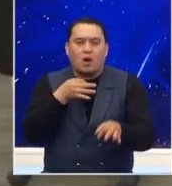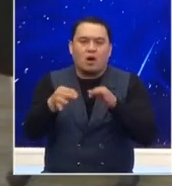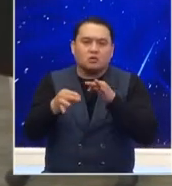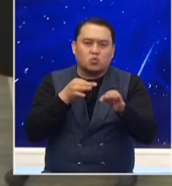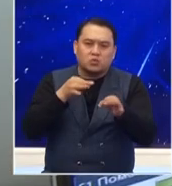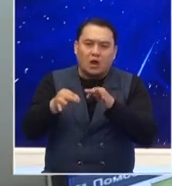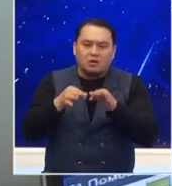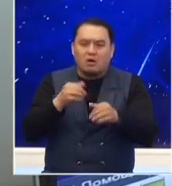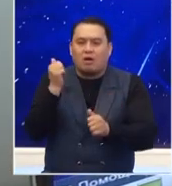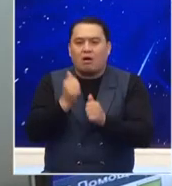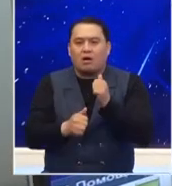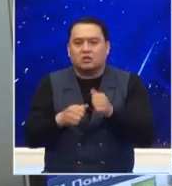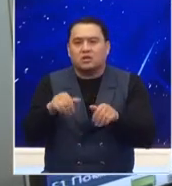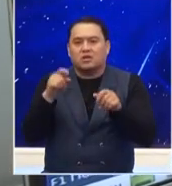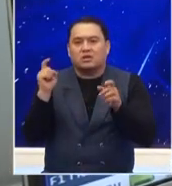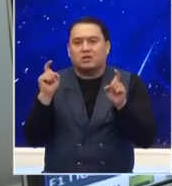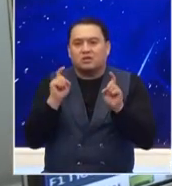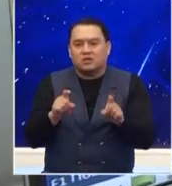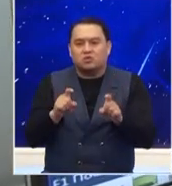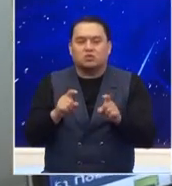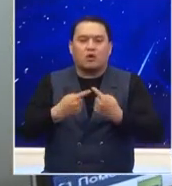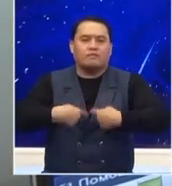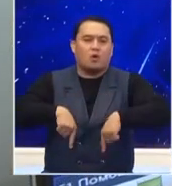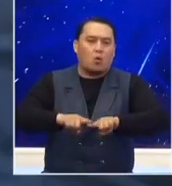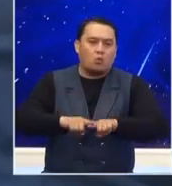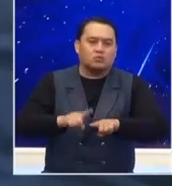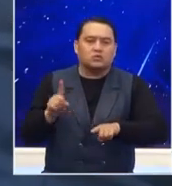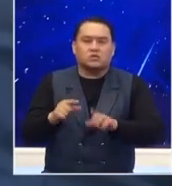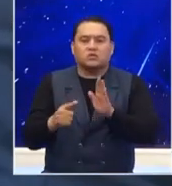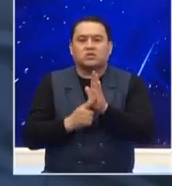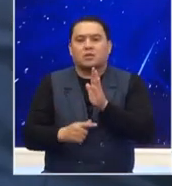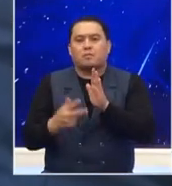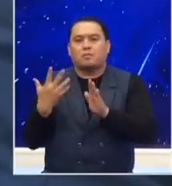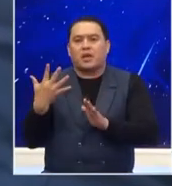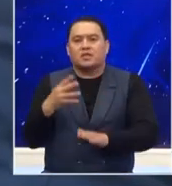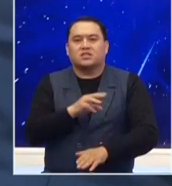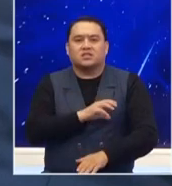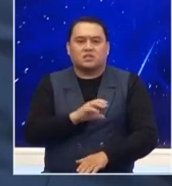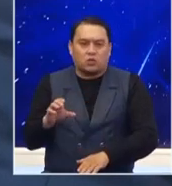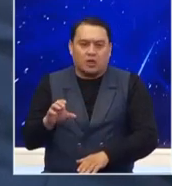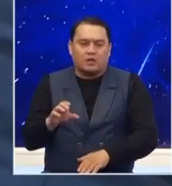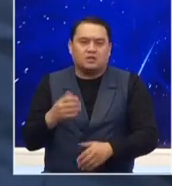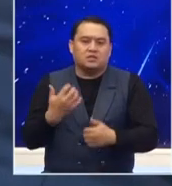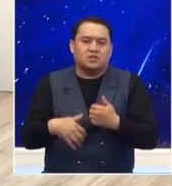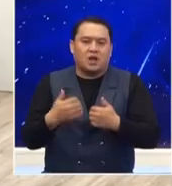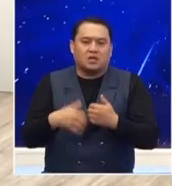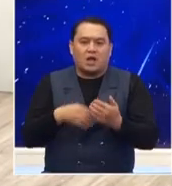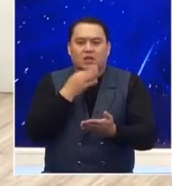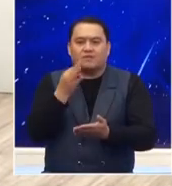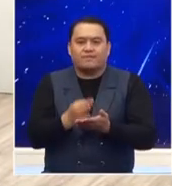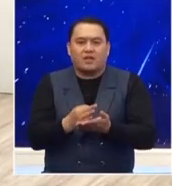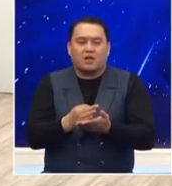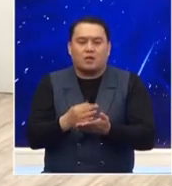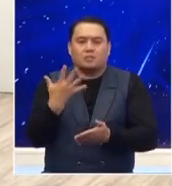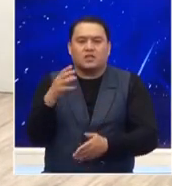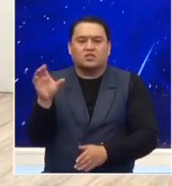консультативного характера. Каждый звонок регистрируется в системе и по длительности не превышает 75 секунд. А вот средний показатель времени ответа оператора